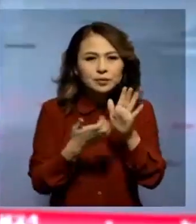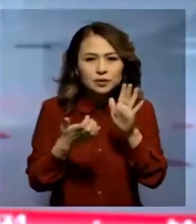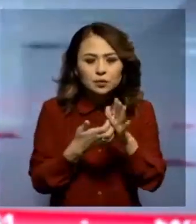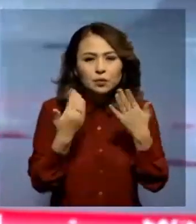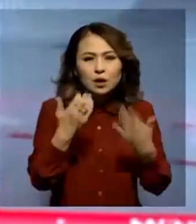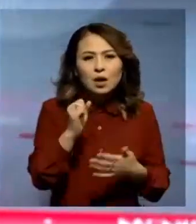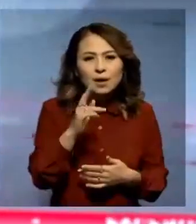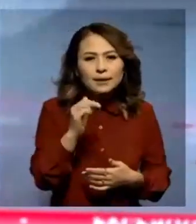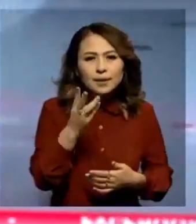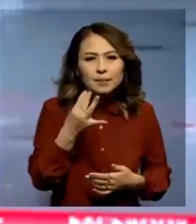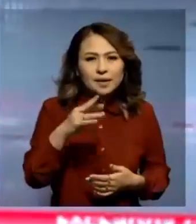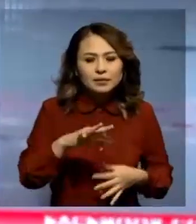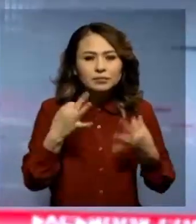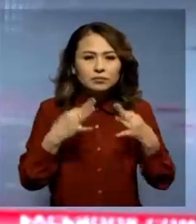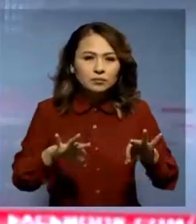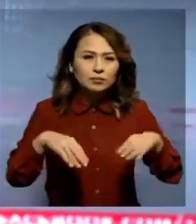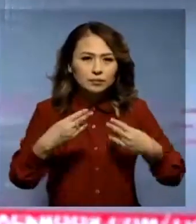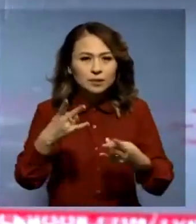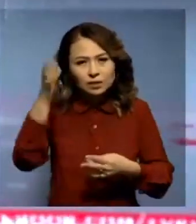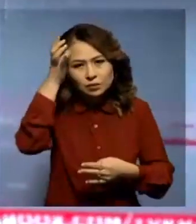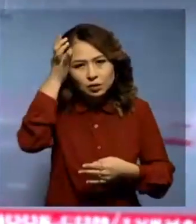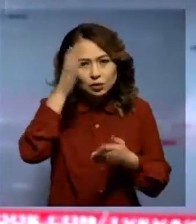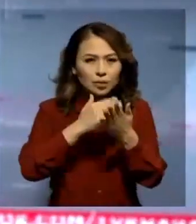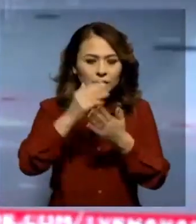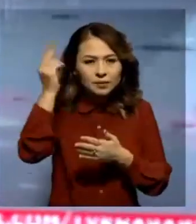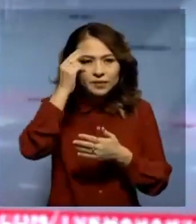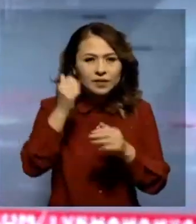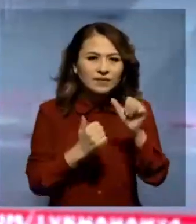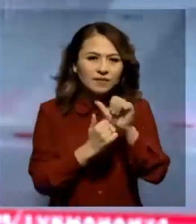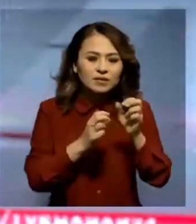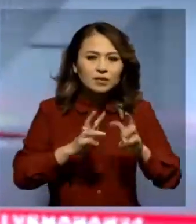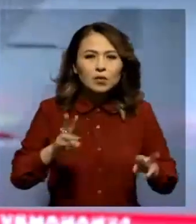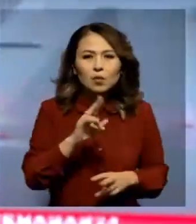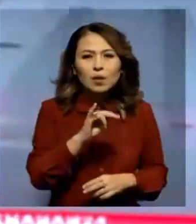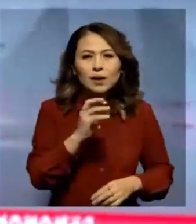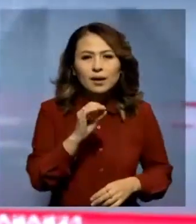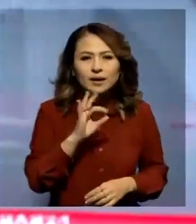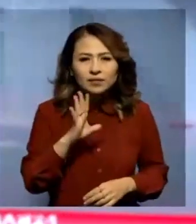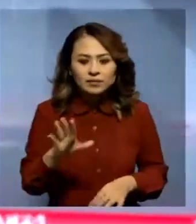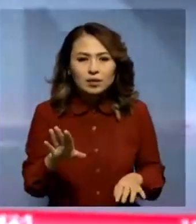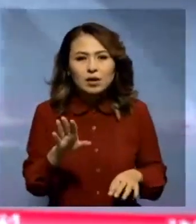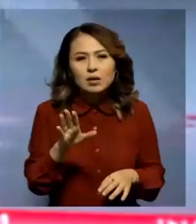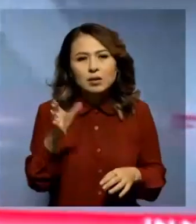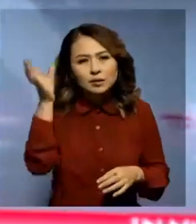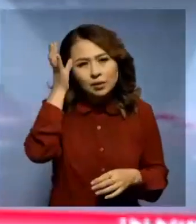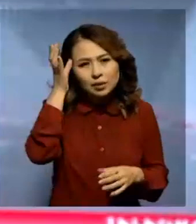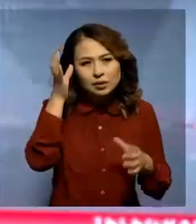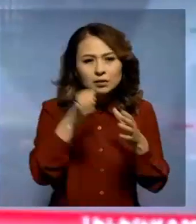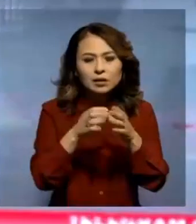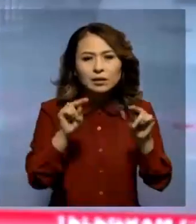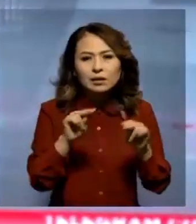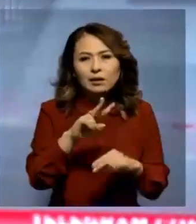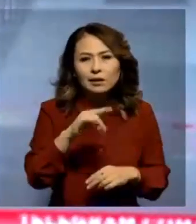жетіспейді. Оларға академиялық еркіндік беруіміз керек. Ғылым және жоғары білім вице-министрі Қуаныш Ерғалиев осылай деді. Академиялық